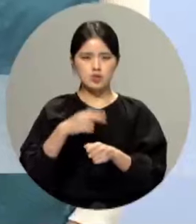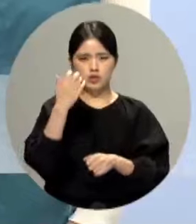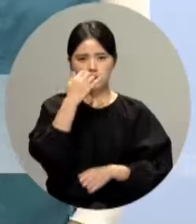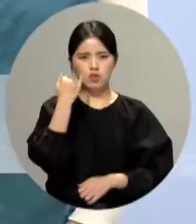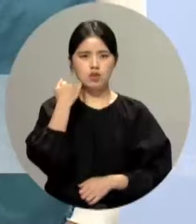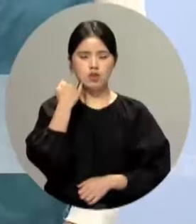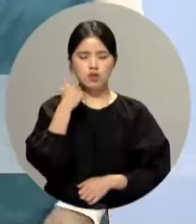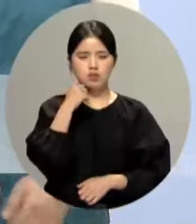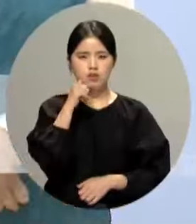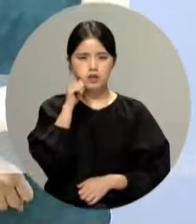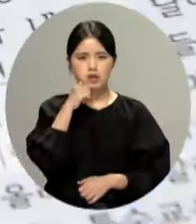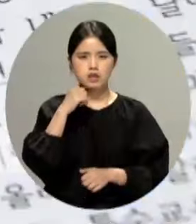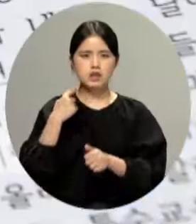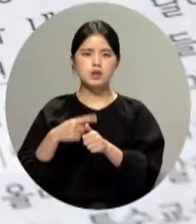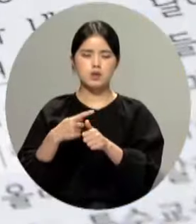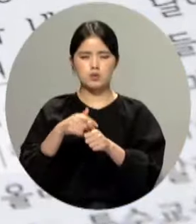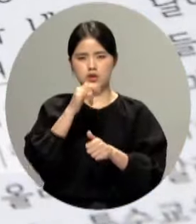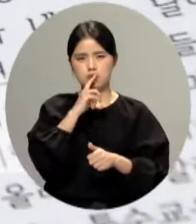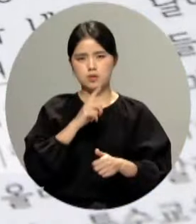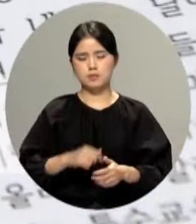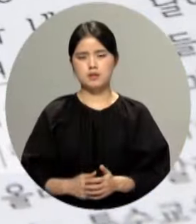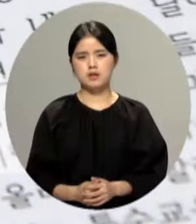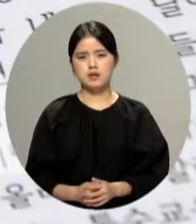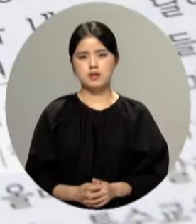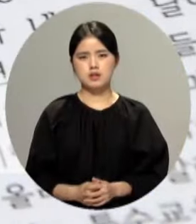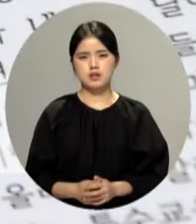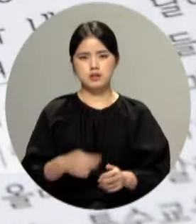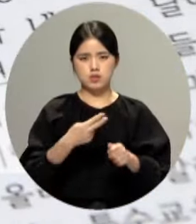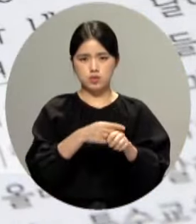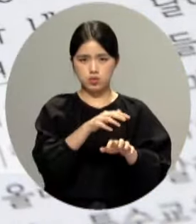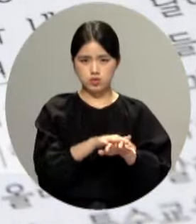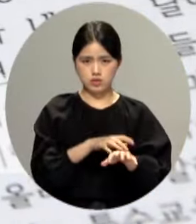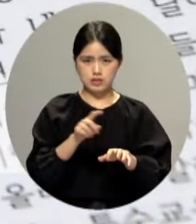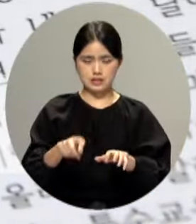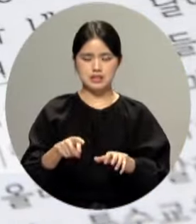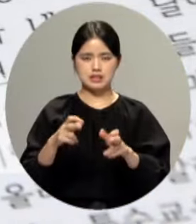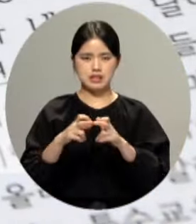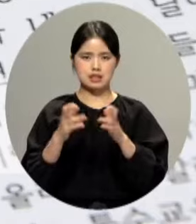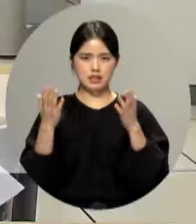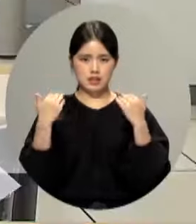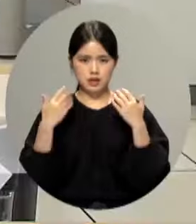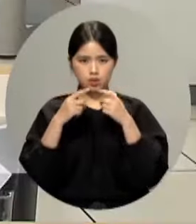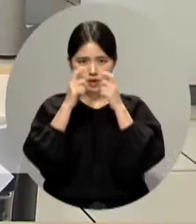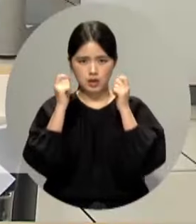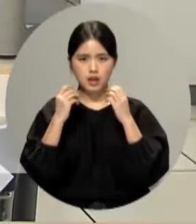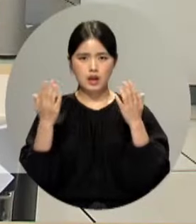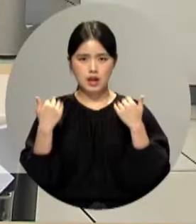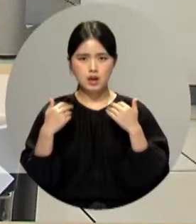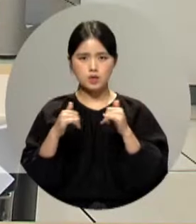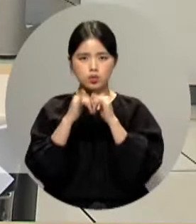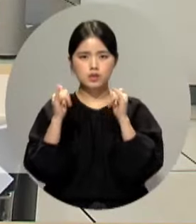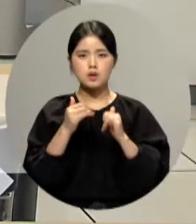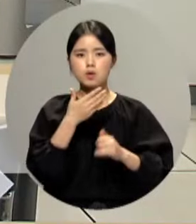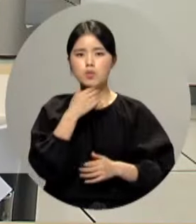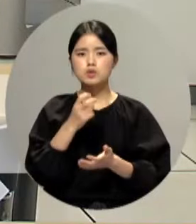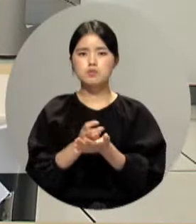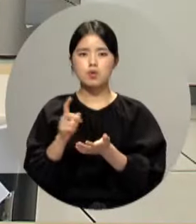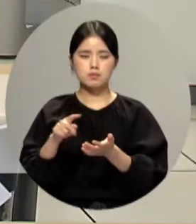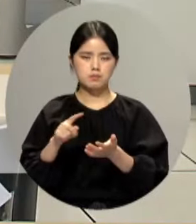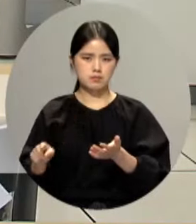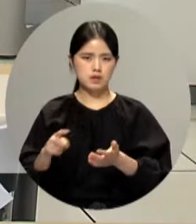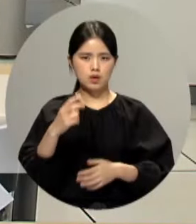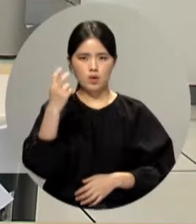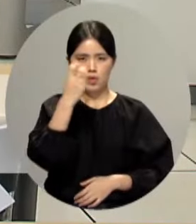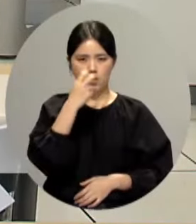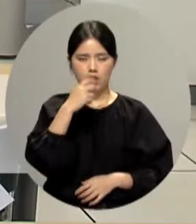가해를 저질렀다며 처벌을 요구했습니다. 전교조는 해당 장애인 학교는 사학이자 사회복지법인으로 관리